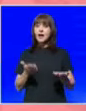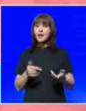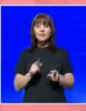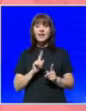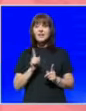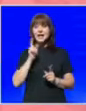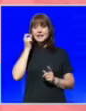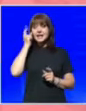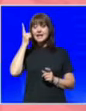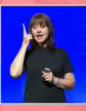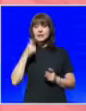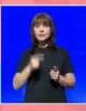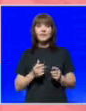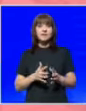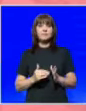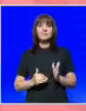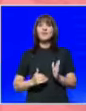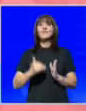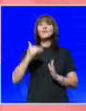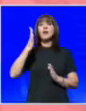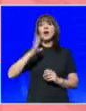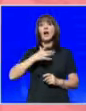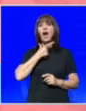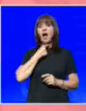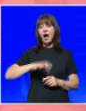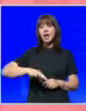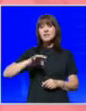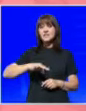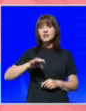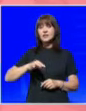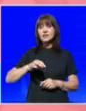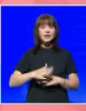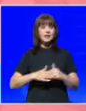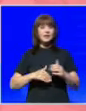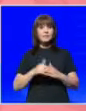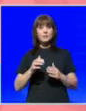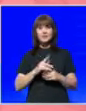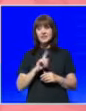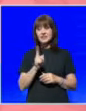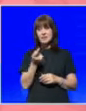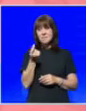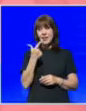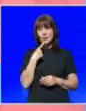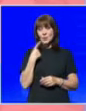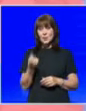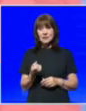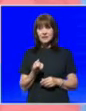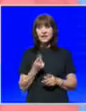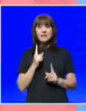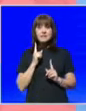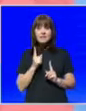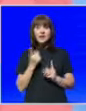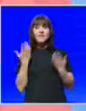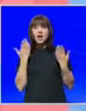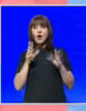че това са много високо квалифицирани специалисти, те не могат да се подготвят за няколко години. Тук говорим за над 8